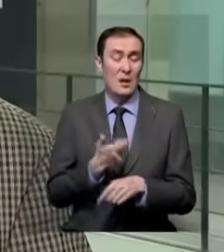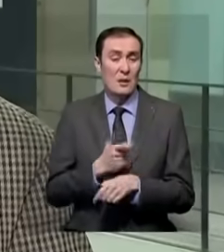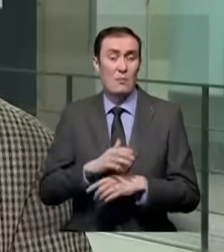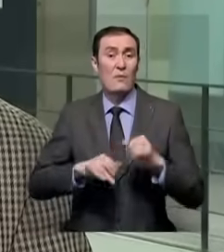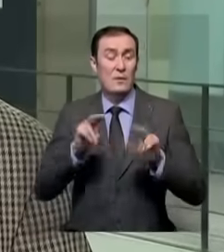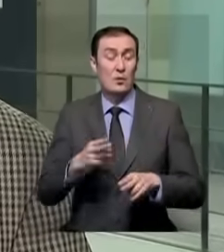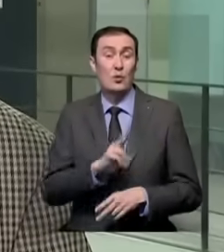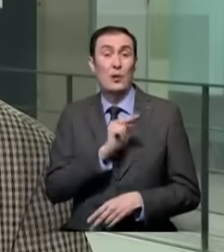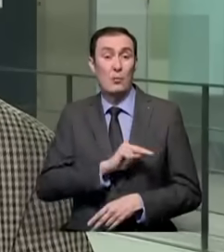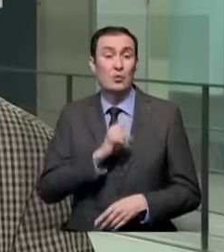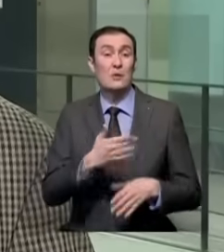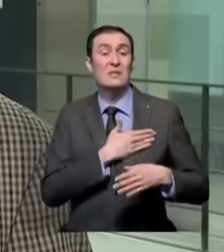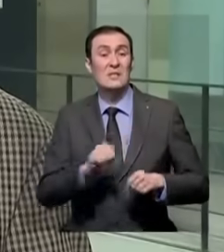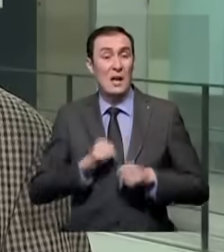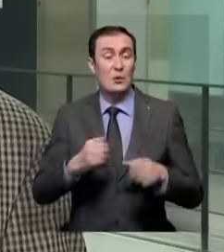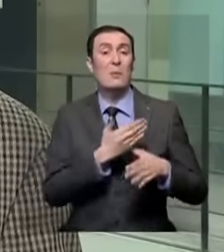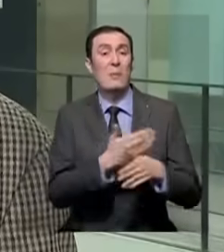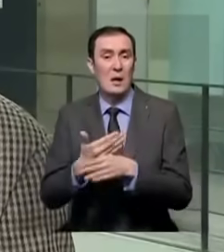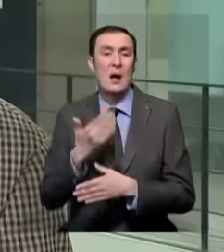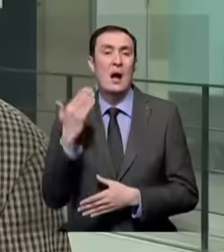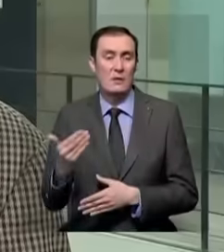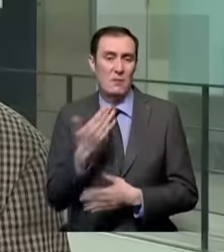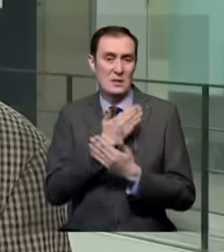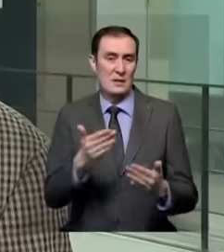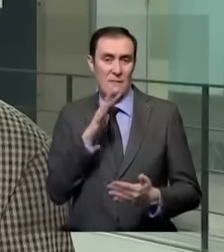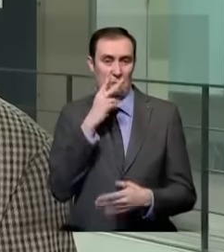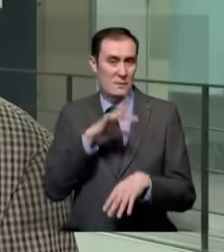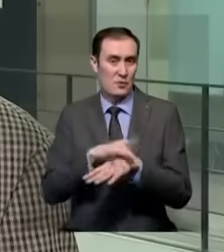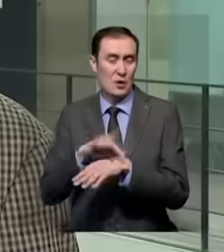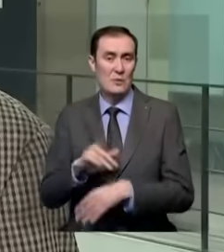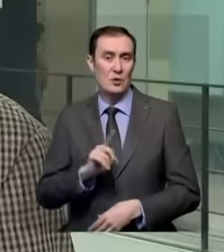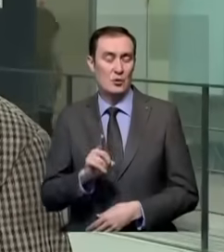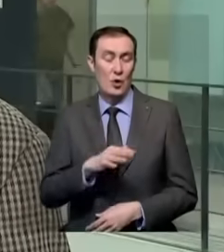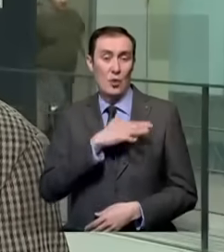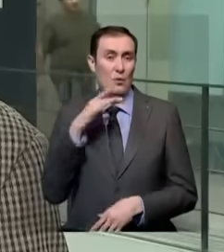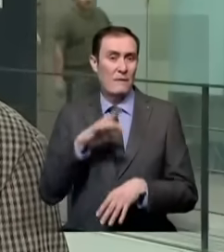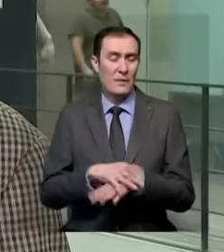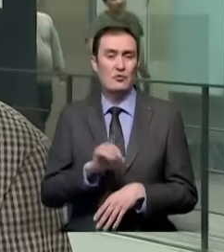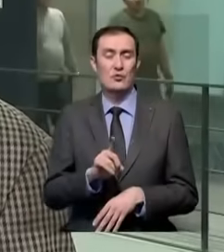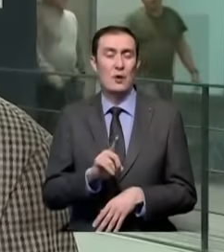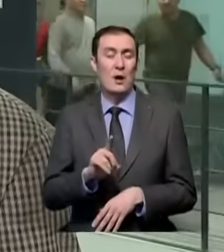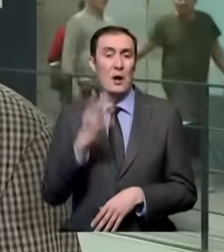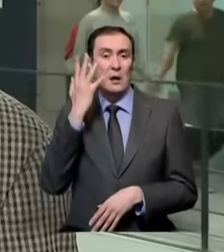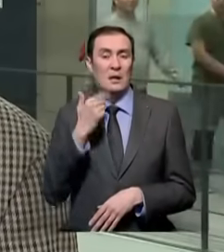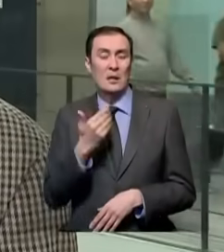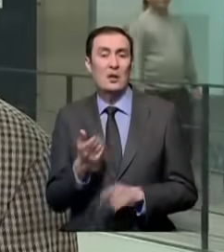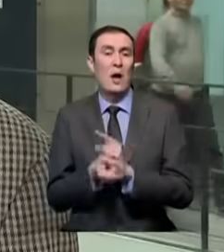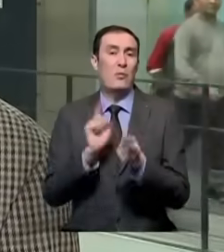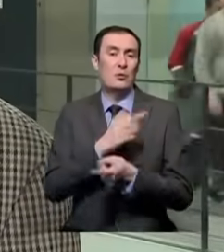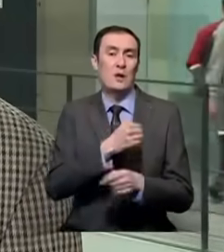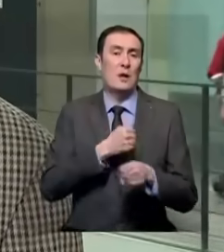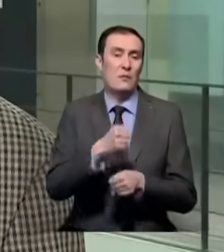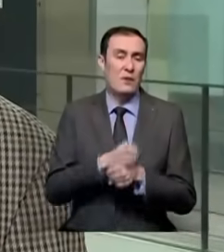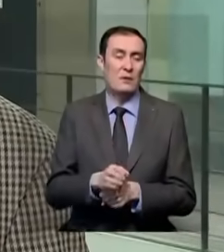профессиям и тем людям, которые помогают. А их вот в последнее время мы замечаем, да? Много случается фактов, когда на них оказывается